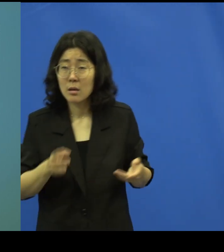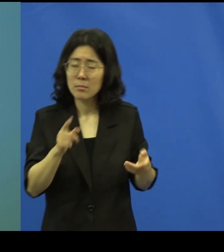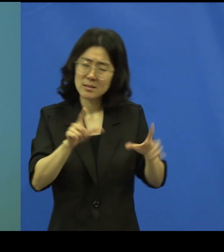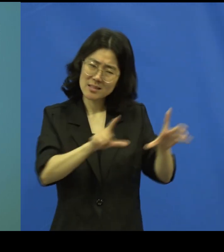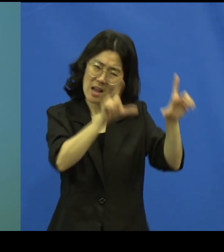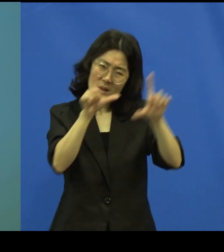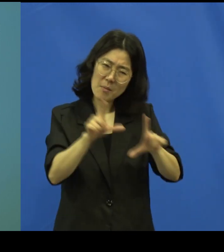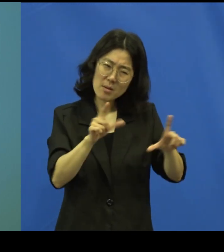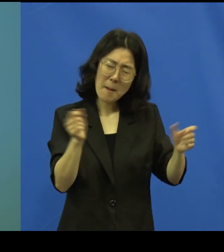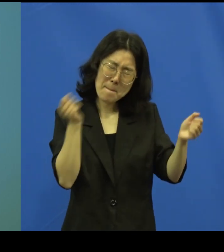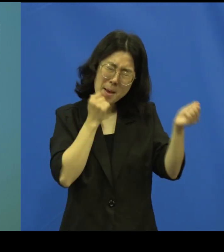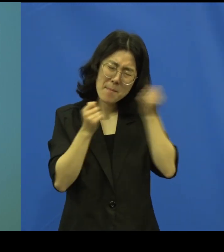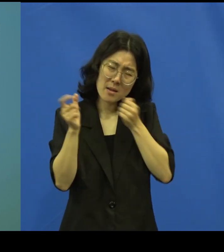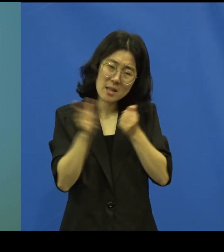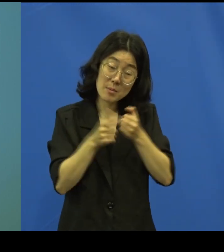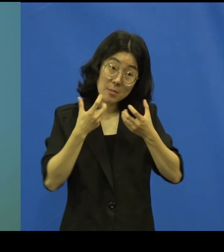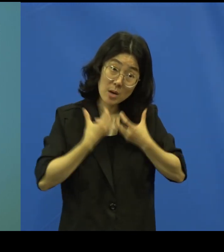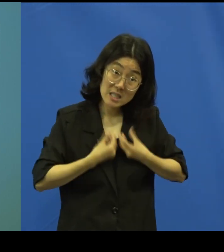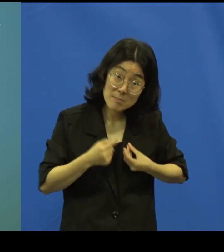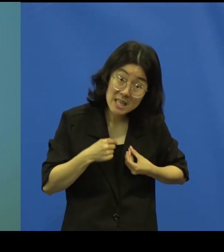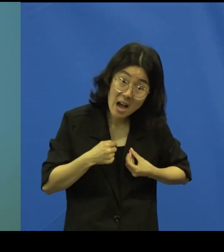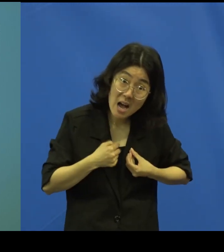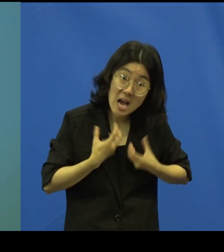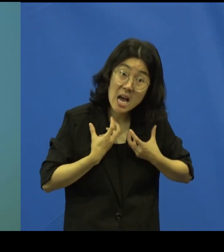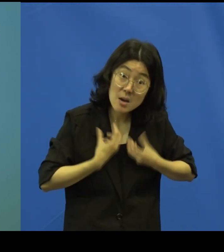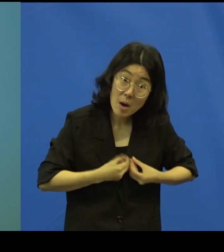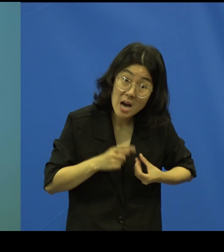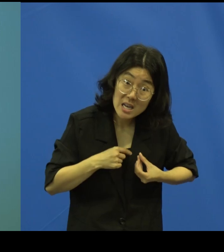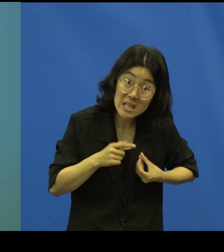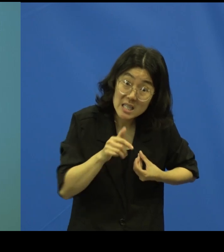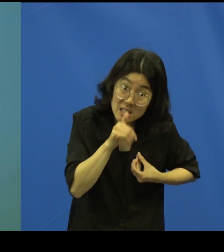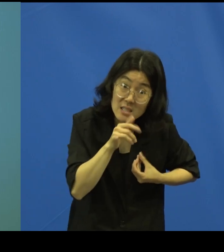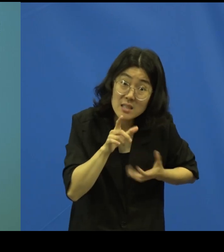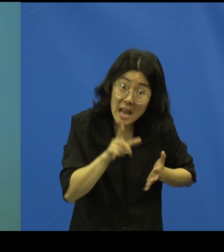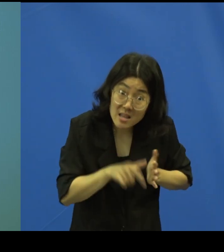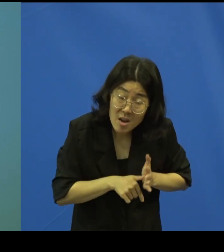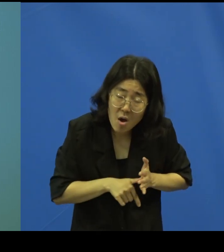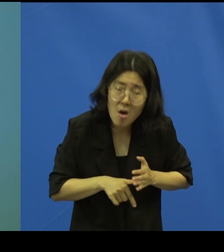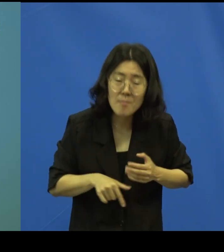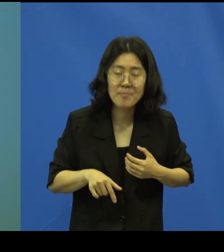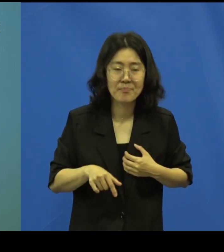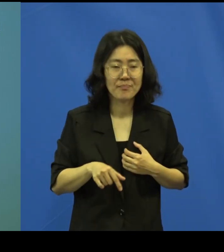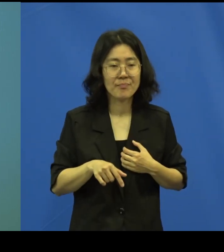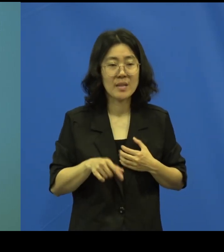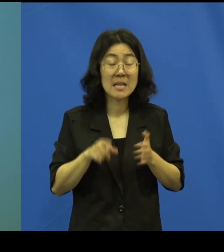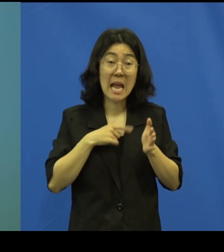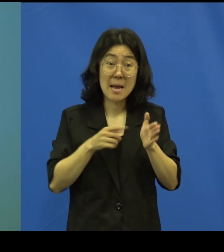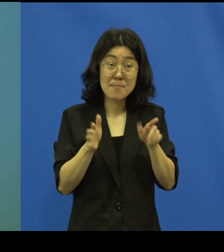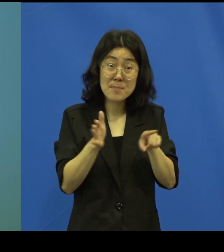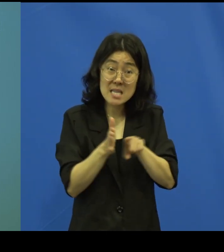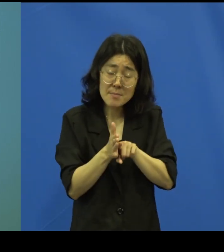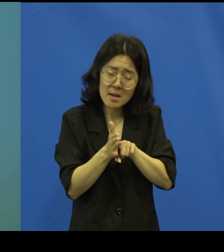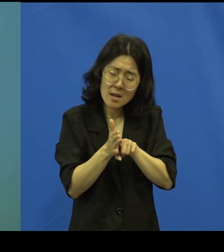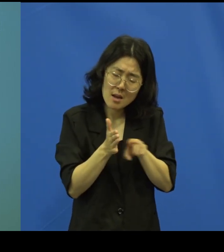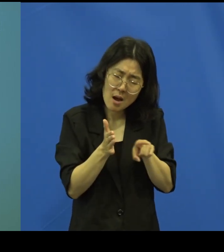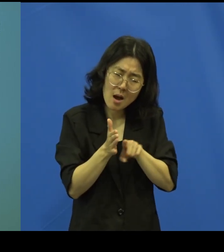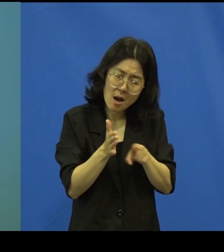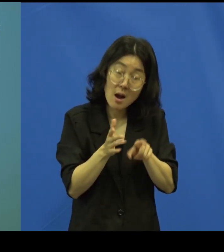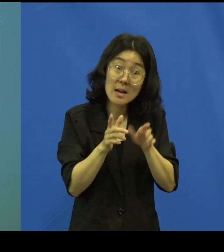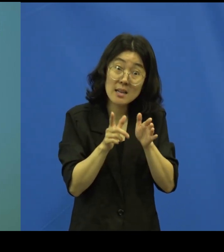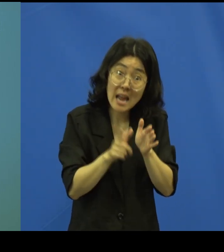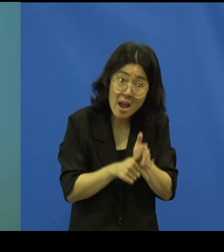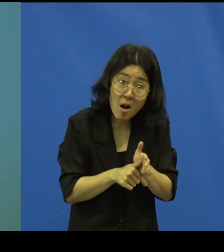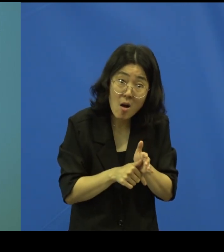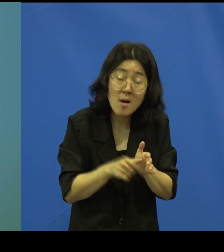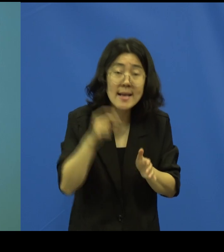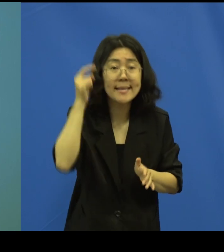돼요. 내 구원에 확신이 잘 들지 않아서 뭔가 내 신앙이 미적거릴 때 어린 양을